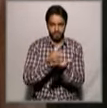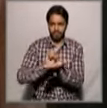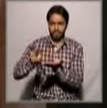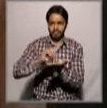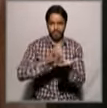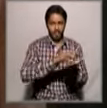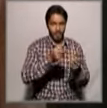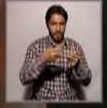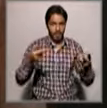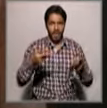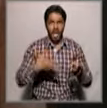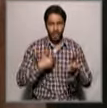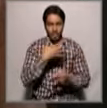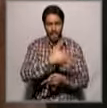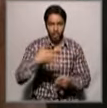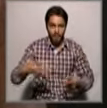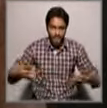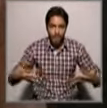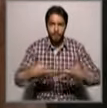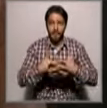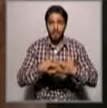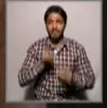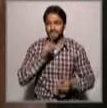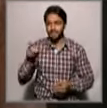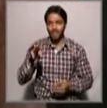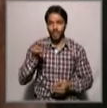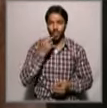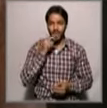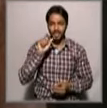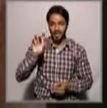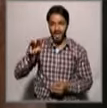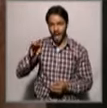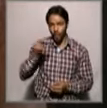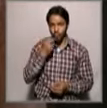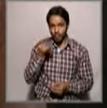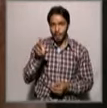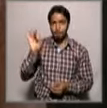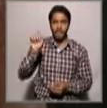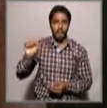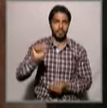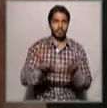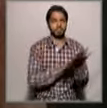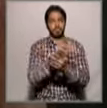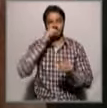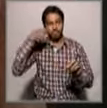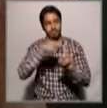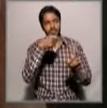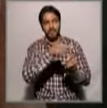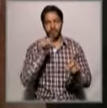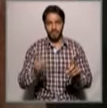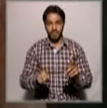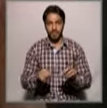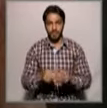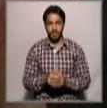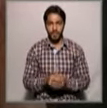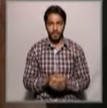مكان، وبعد ما ادونا الارض بقالنا سنتين ثلاثه بنخدم فيها، قالوا الارض دي احتمال تطلع مباني. واحنا